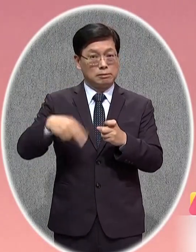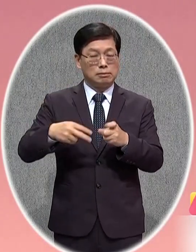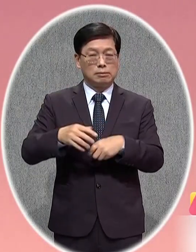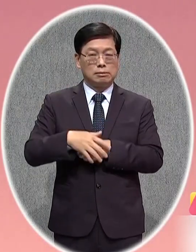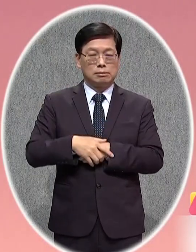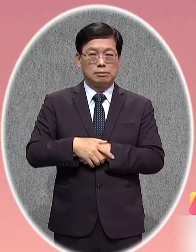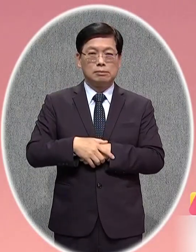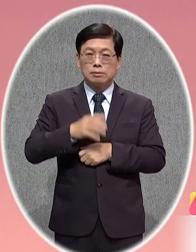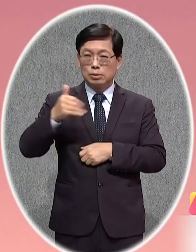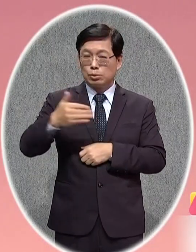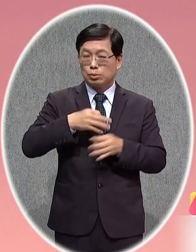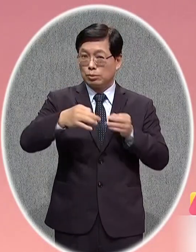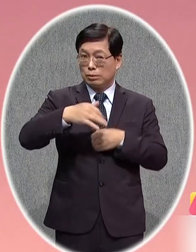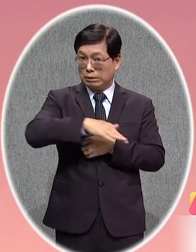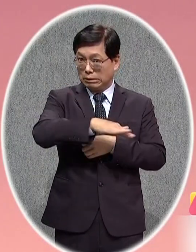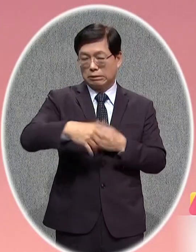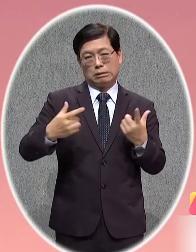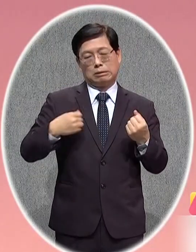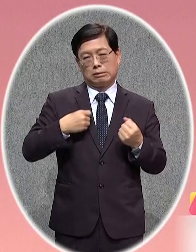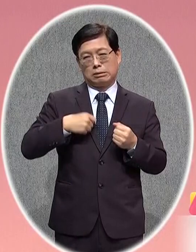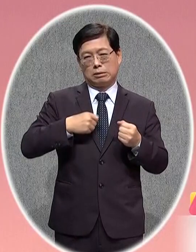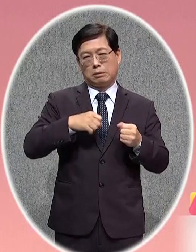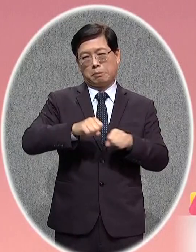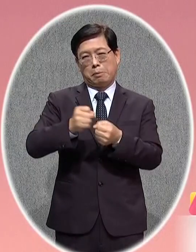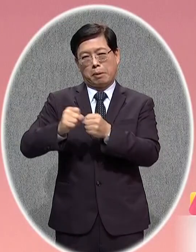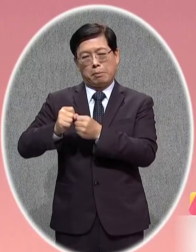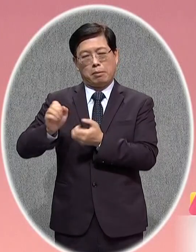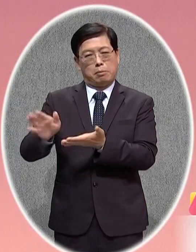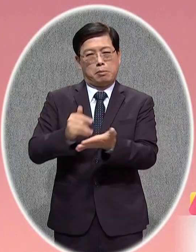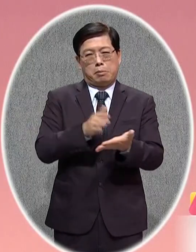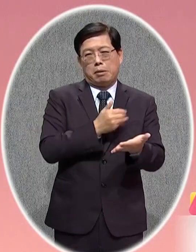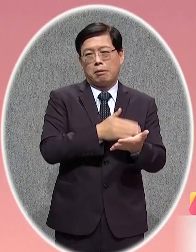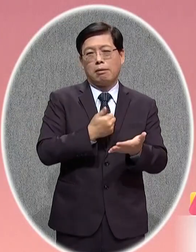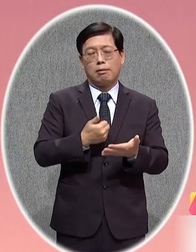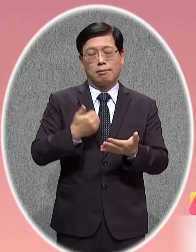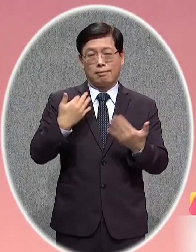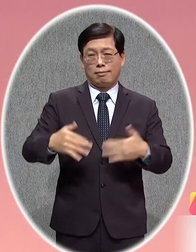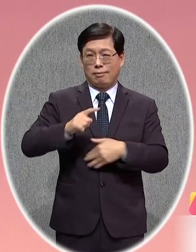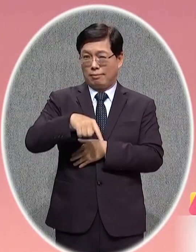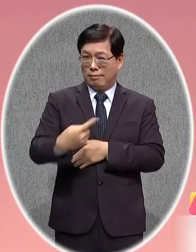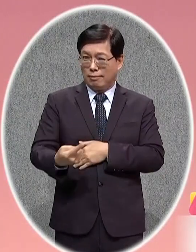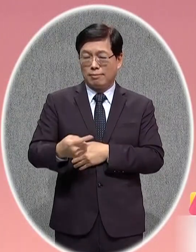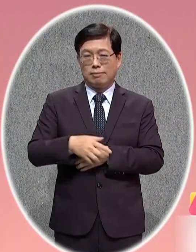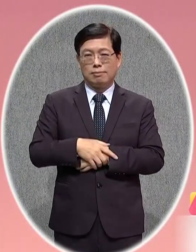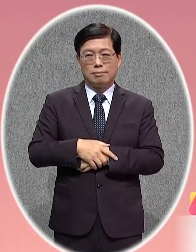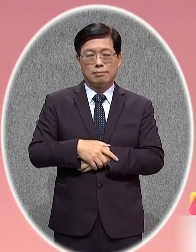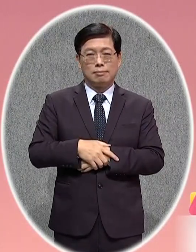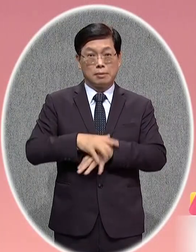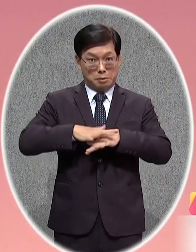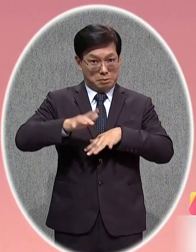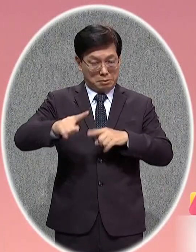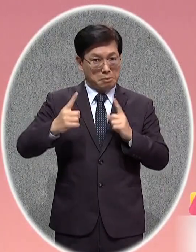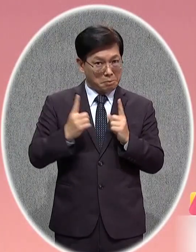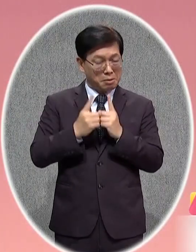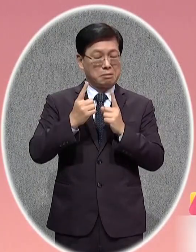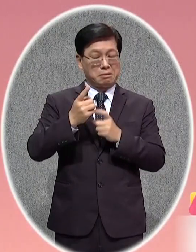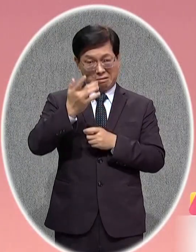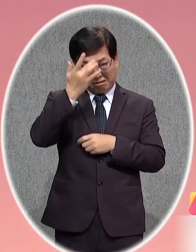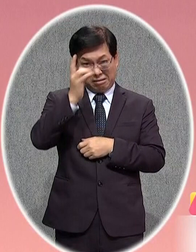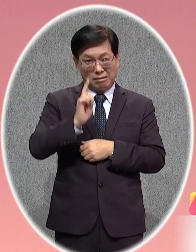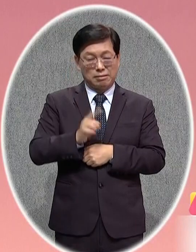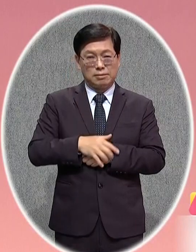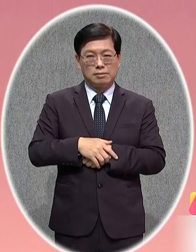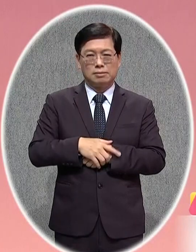的这个鱼市场也都会一个一个消失。我们接下来会有这个挑战，会是我们